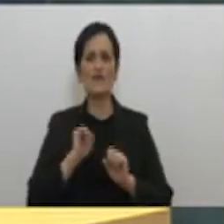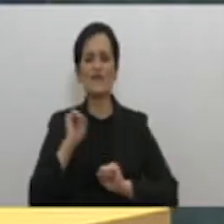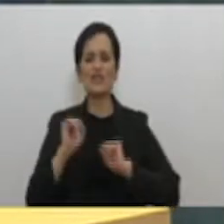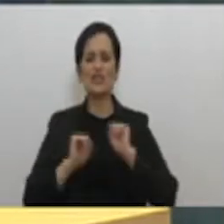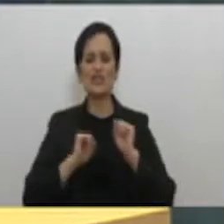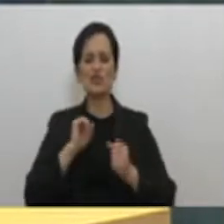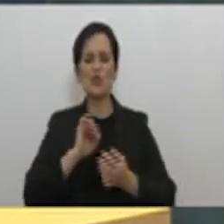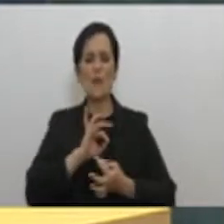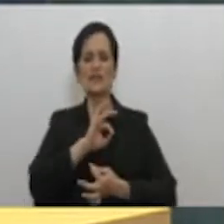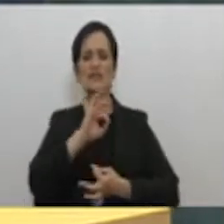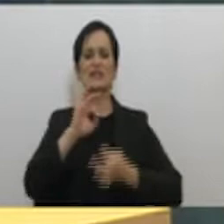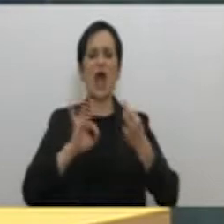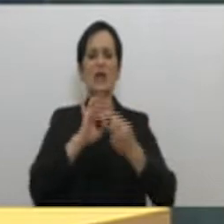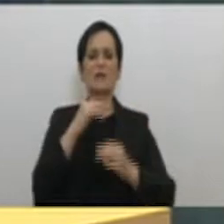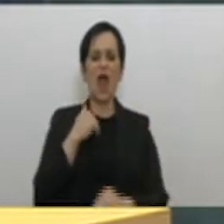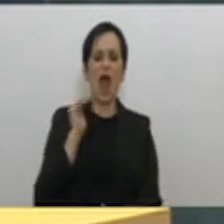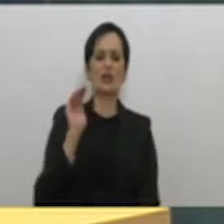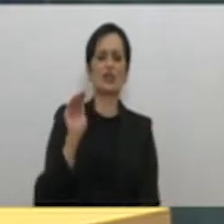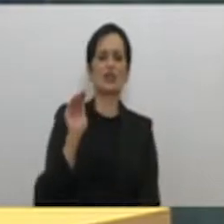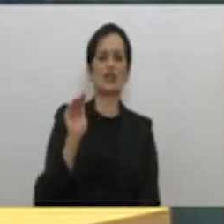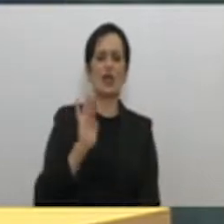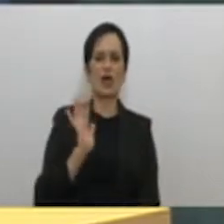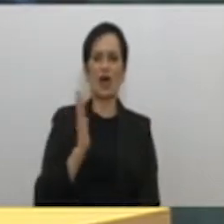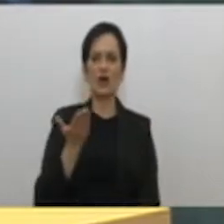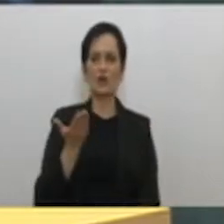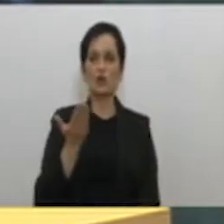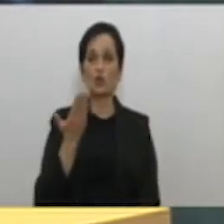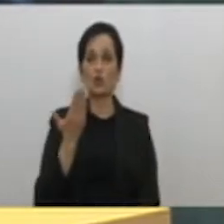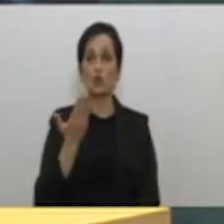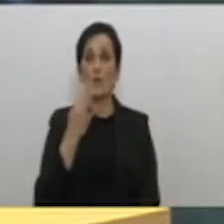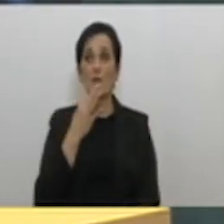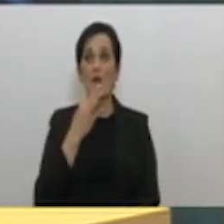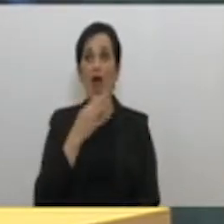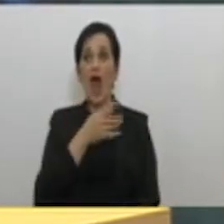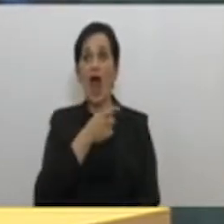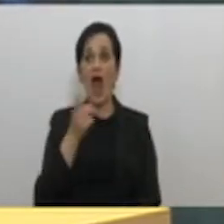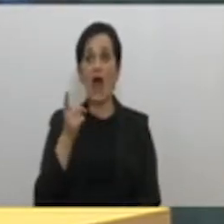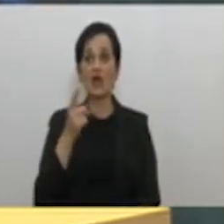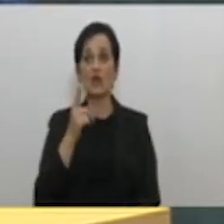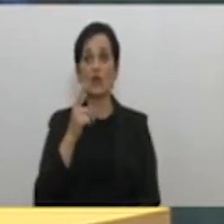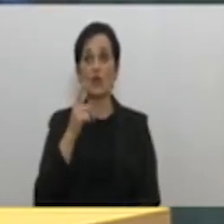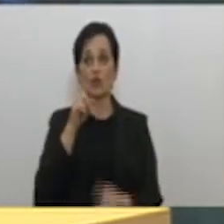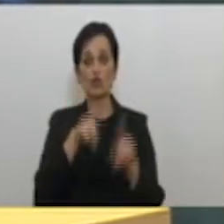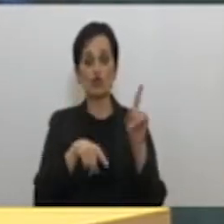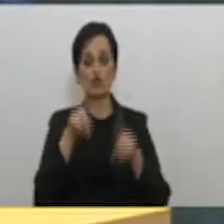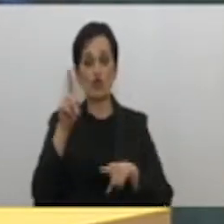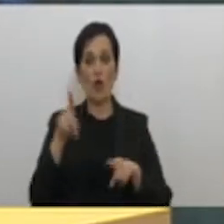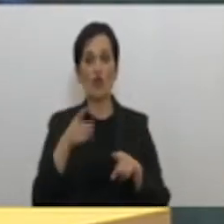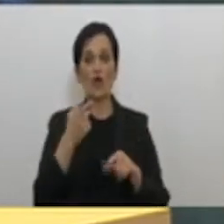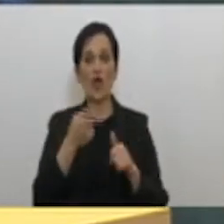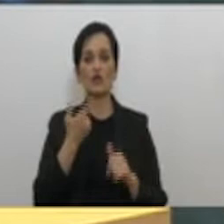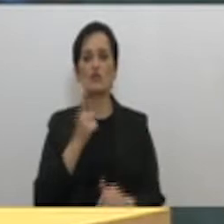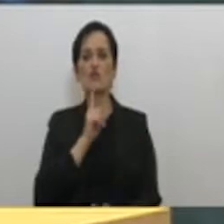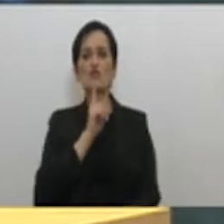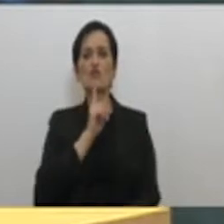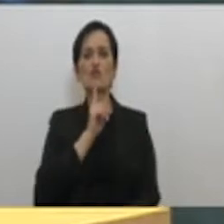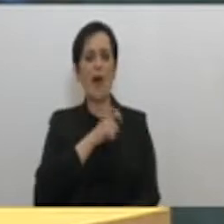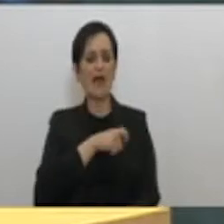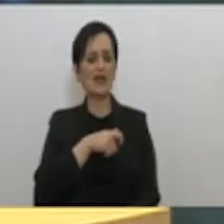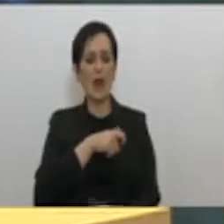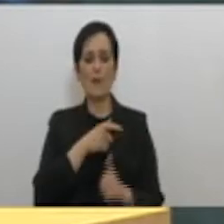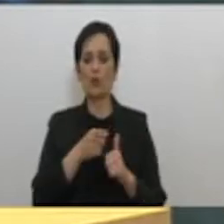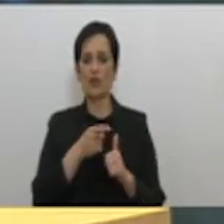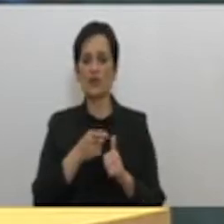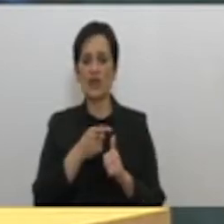არ შეგაწუხოთ და თუმცა მე რაღაც მდუმარე დეპუტატების სახელებსაც ხმარობენ აქ ზოგიერთები, მაგრამ შეიძლება არ ესიამონოთ ეხა რა ქრასაც